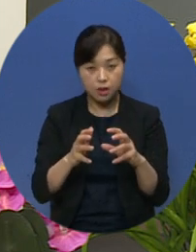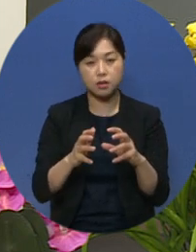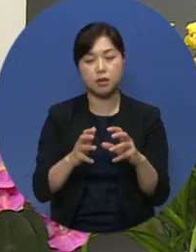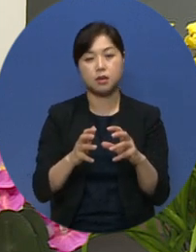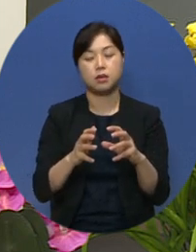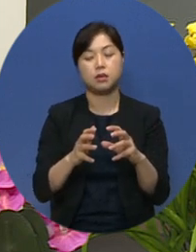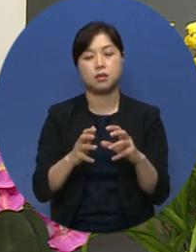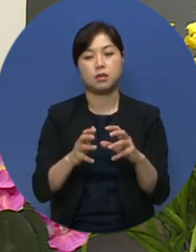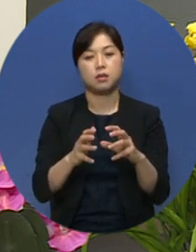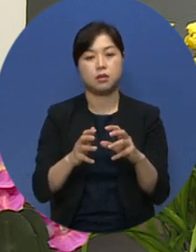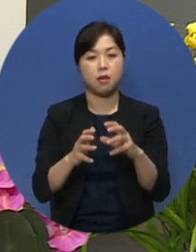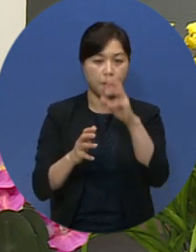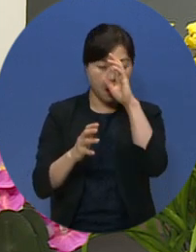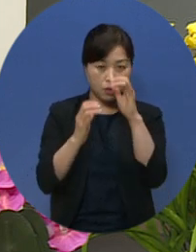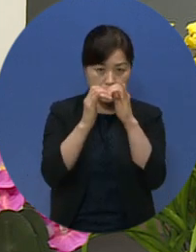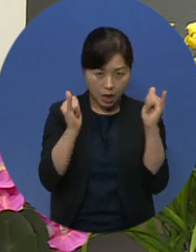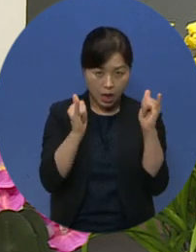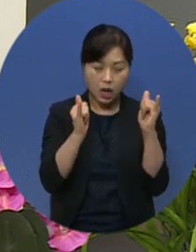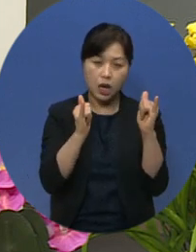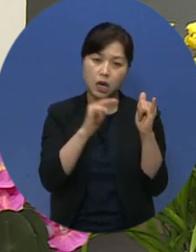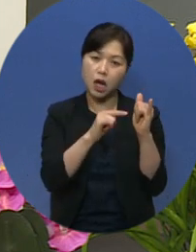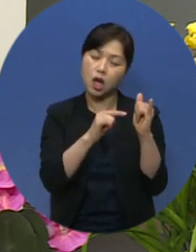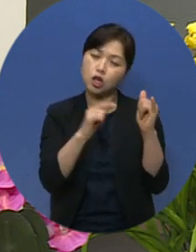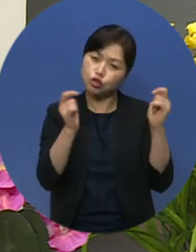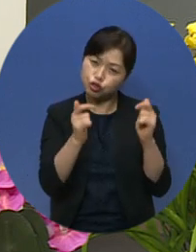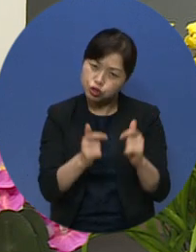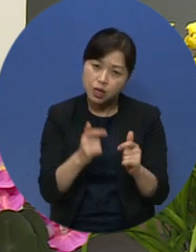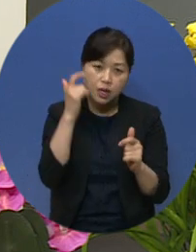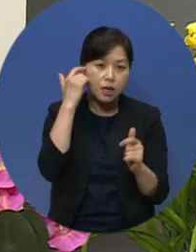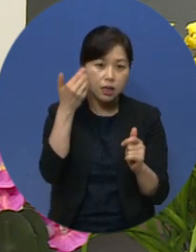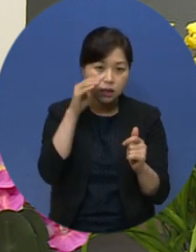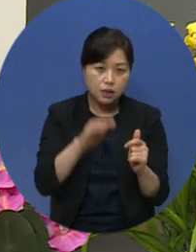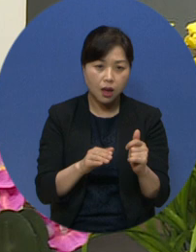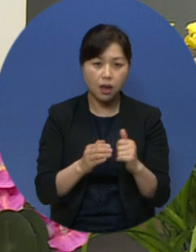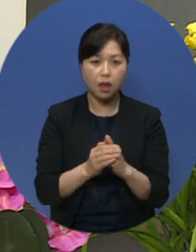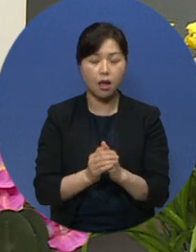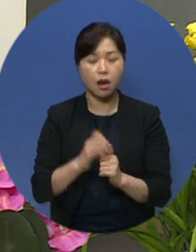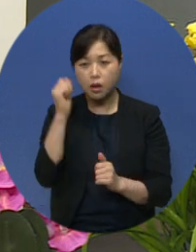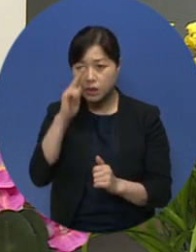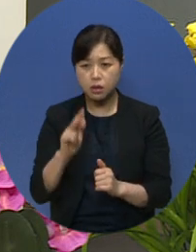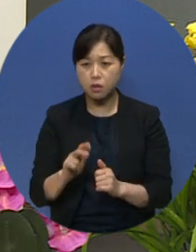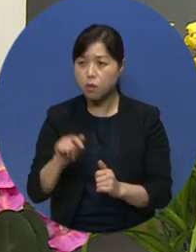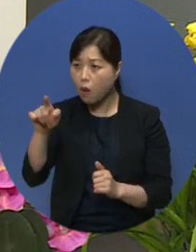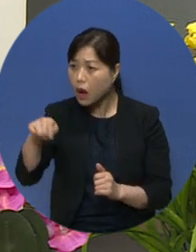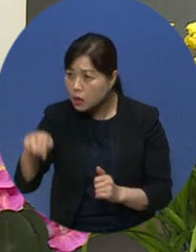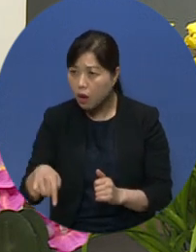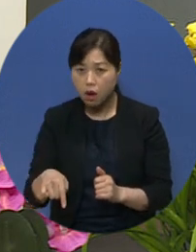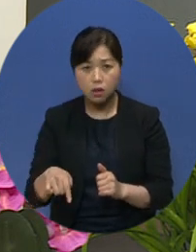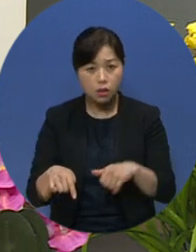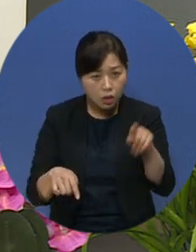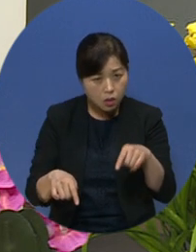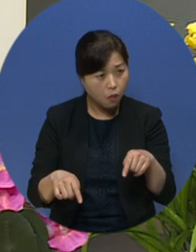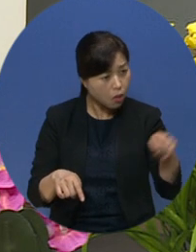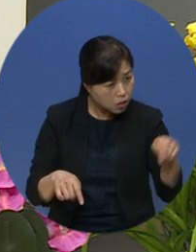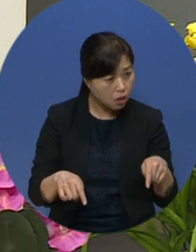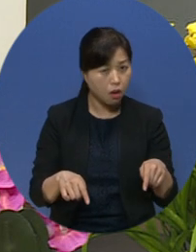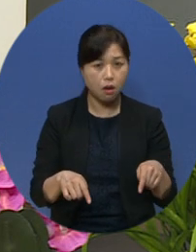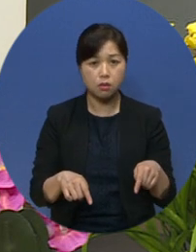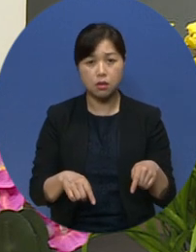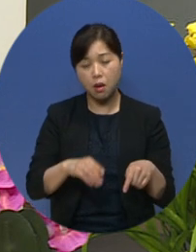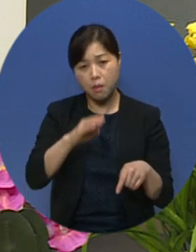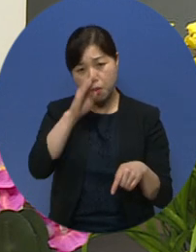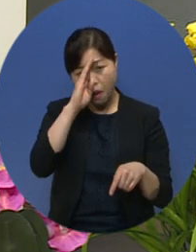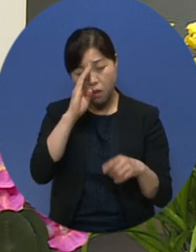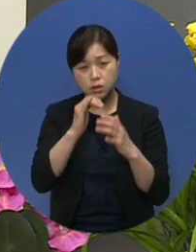했더니 또 갑자기 어디를 다녀 오고 또 어디를 갔다 오고 확진 환자가 돌아다니면서